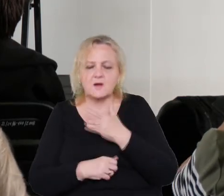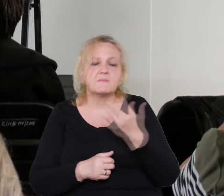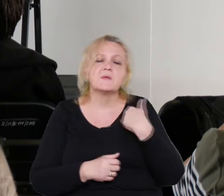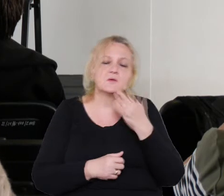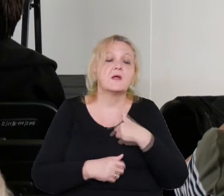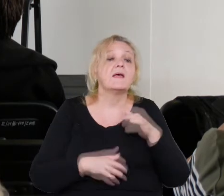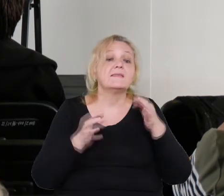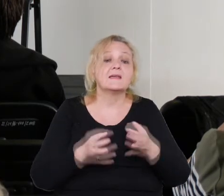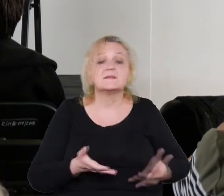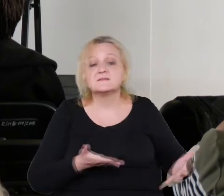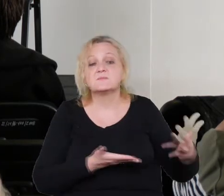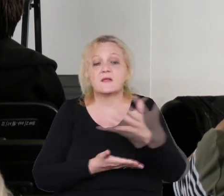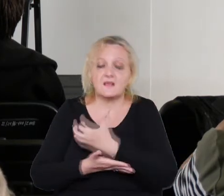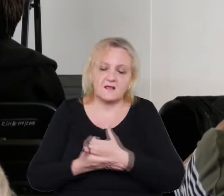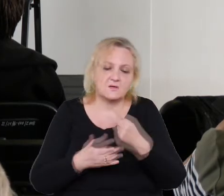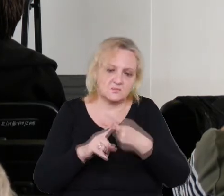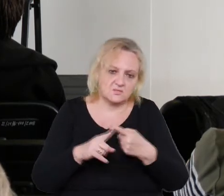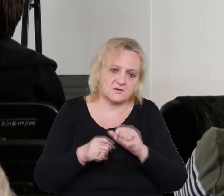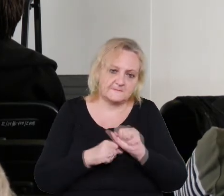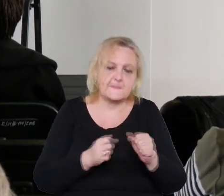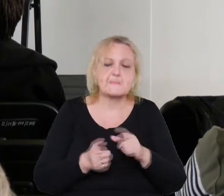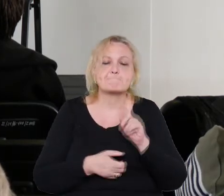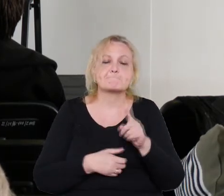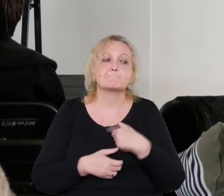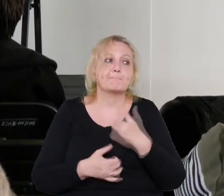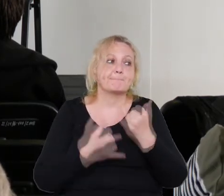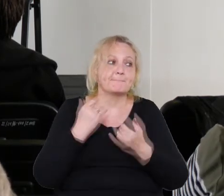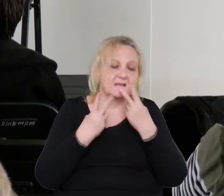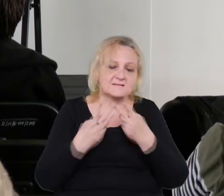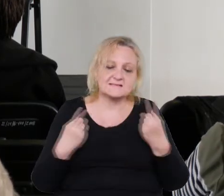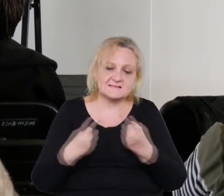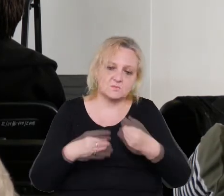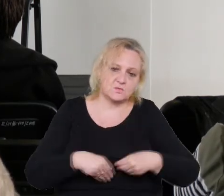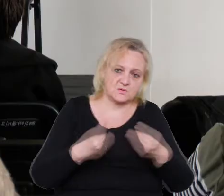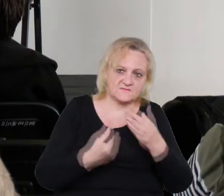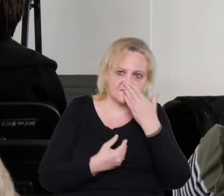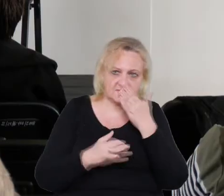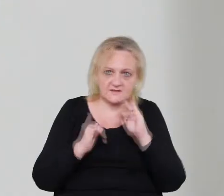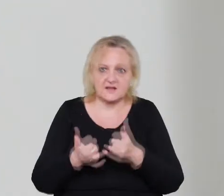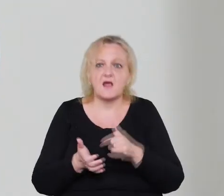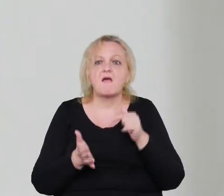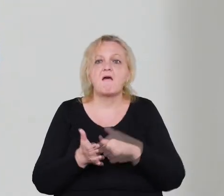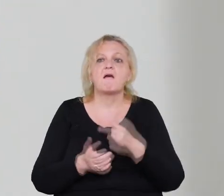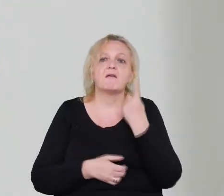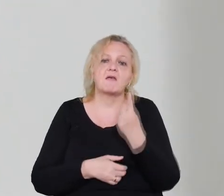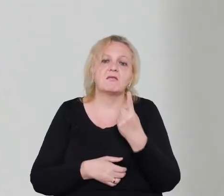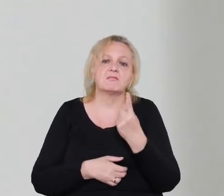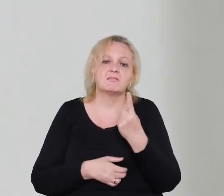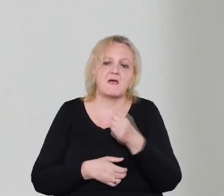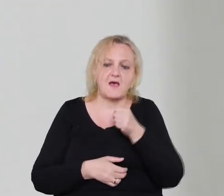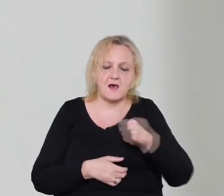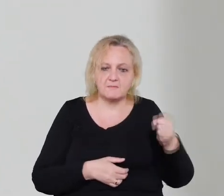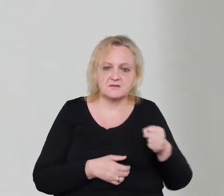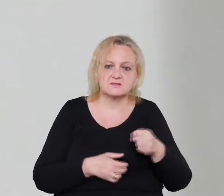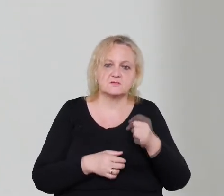jest trochę zbiórek Myślę że niestety jeżeli zobaczymy ta sytuacja będzie się rozwijać póki co jedyną ambasadą która pozostała